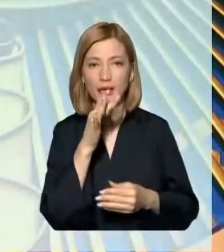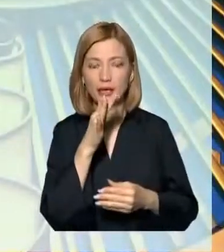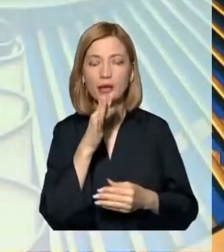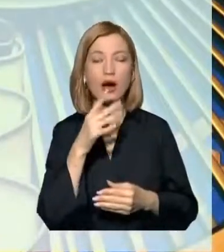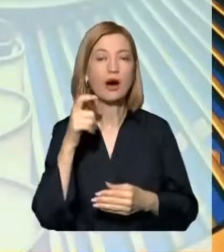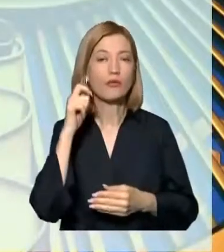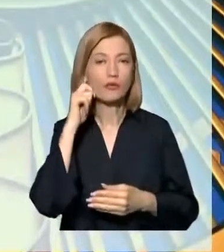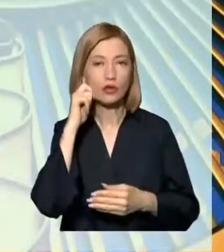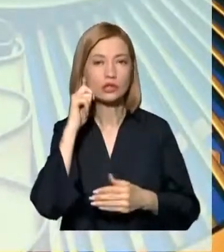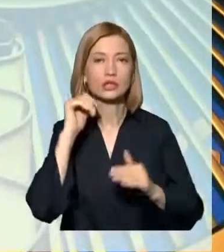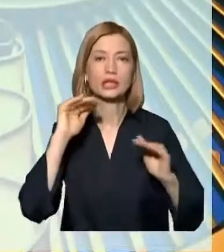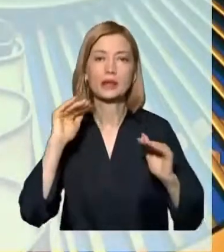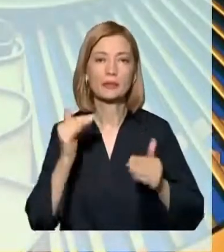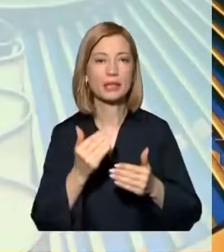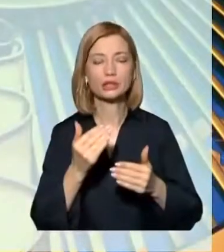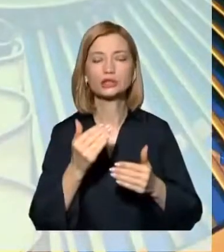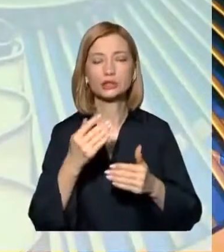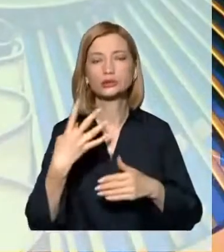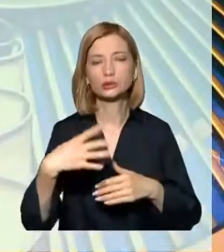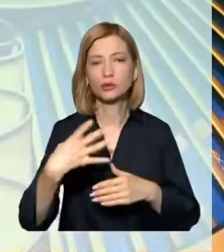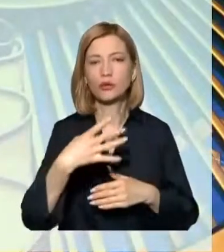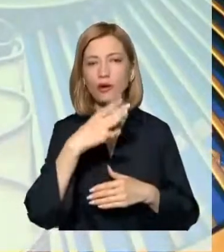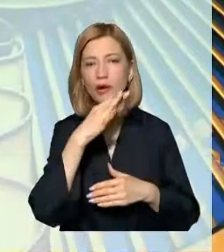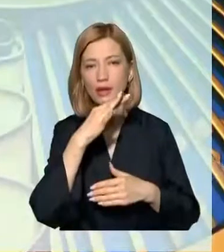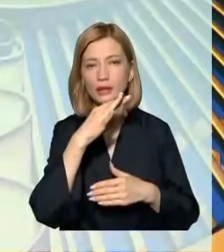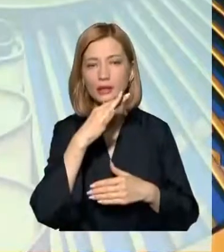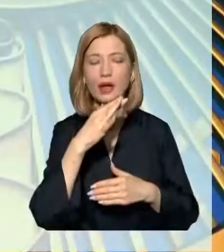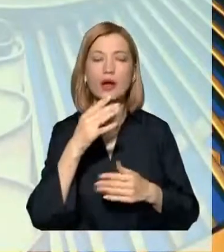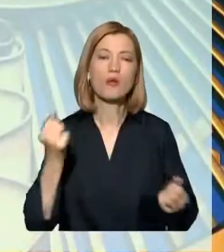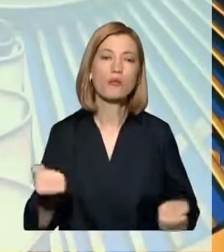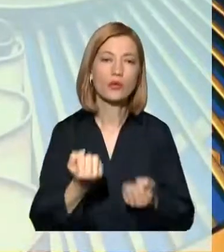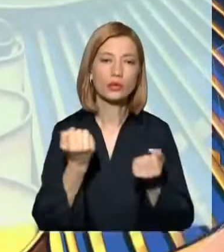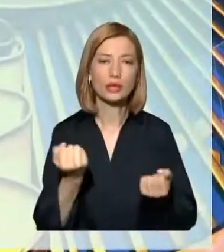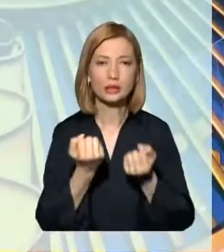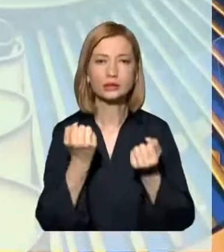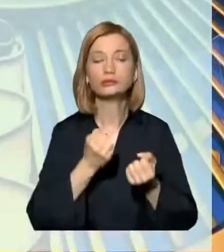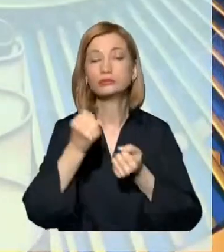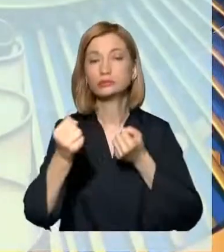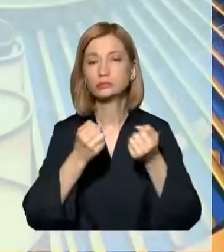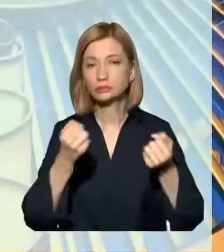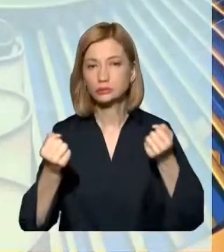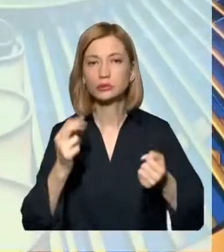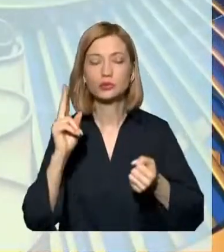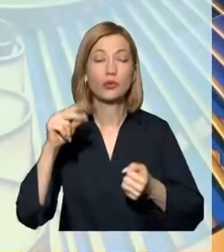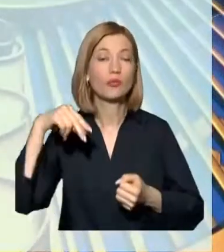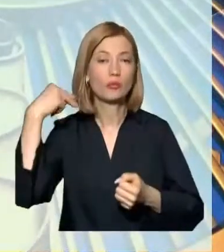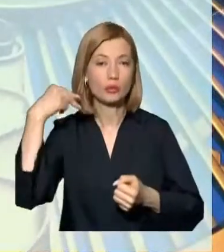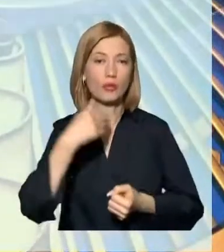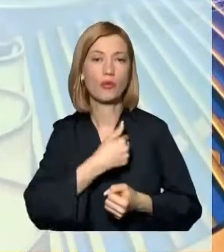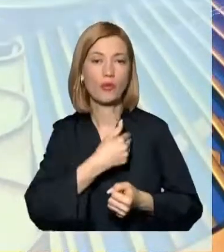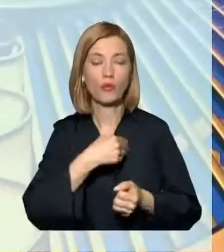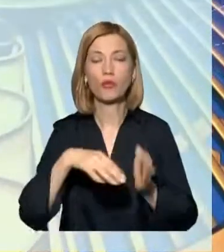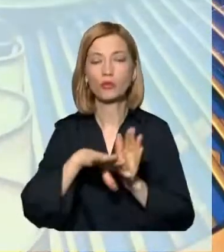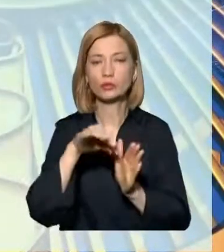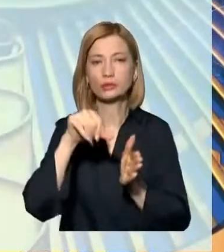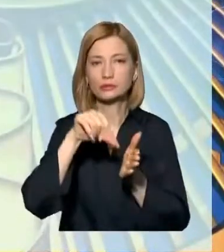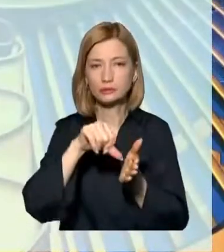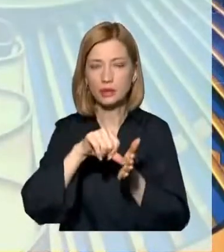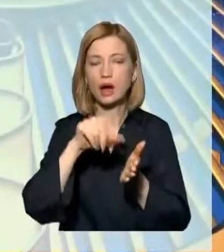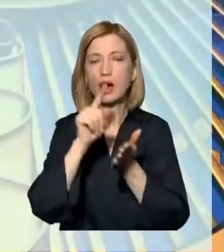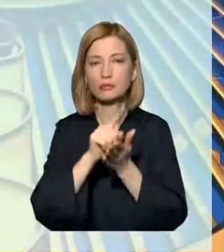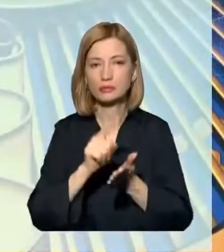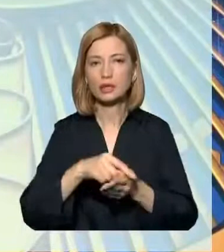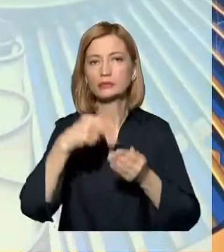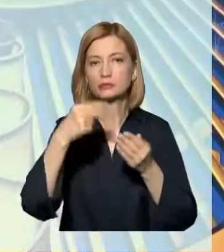лет. Возраст не меньше 40 лет. Поддержка кандидатов в президенты должна быть удостоверена сбором подписей. Каждый